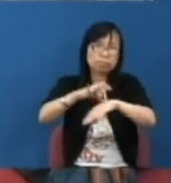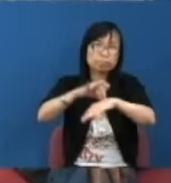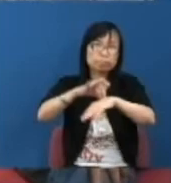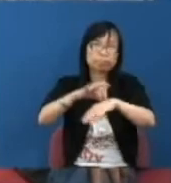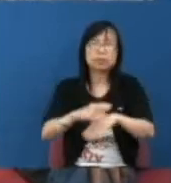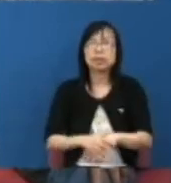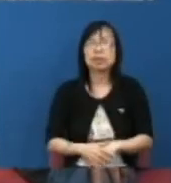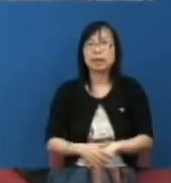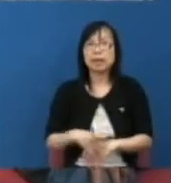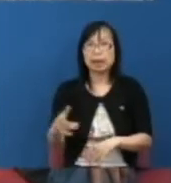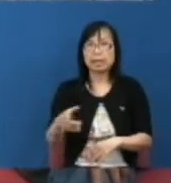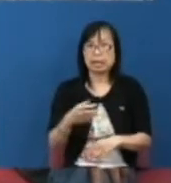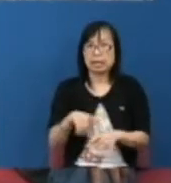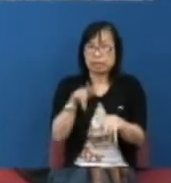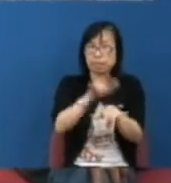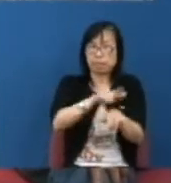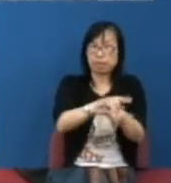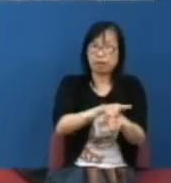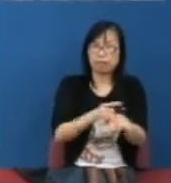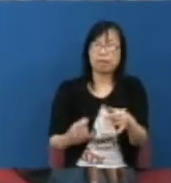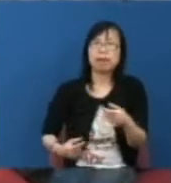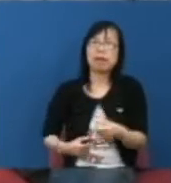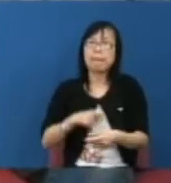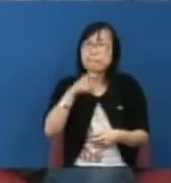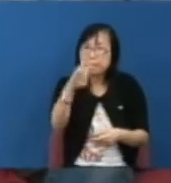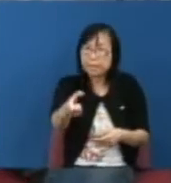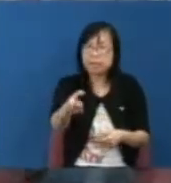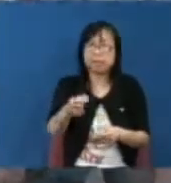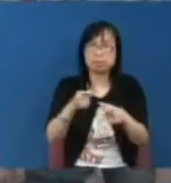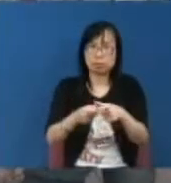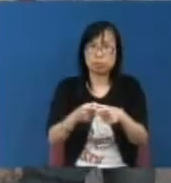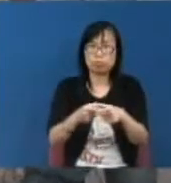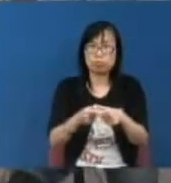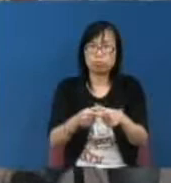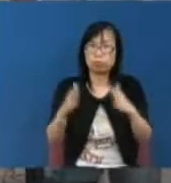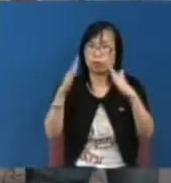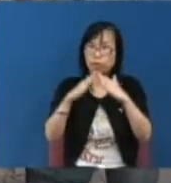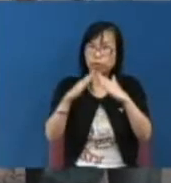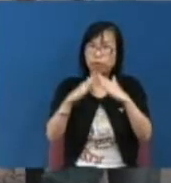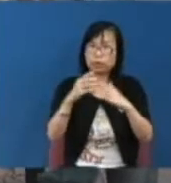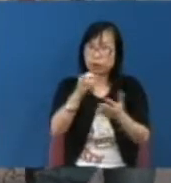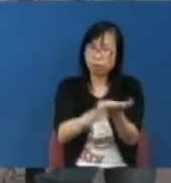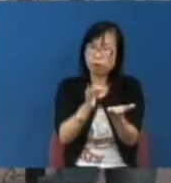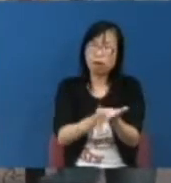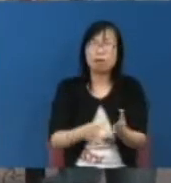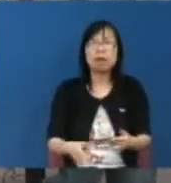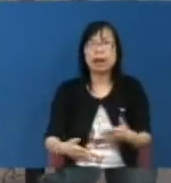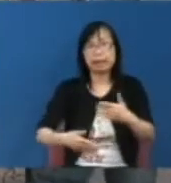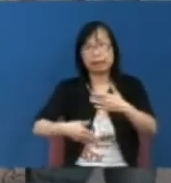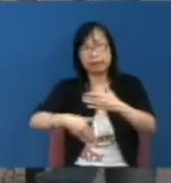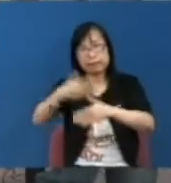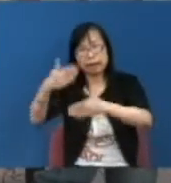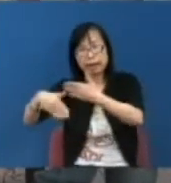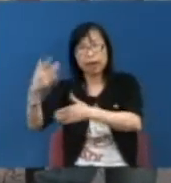你ECF funding咧，係會多數資助喺一啲公共嘅地方啊嘛，譬如你一棟大廈嘅，譬如